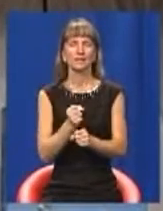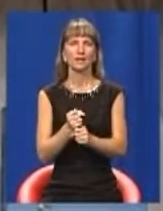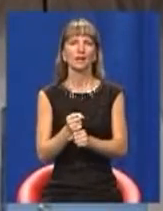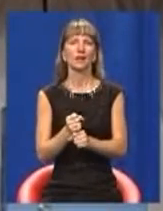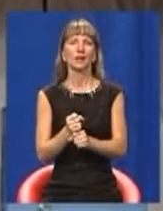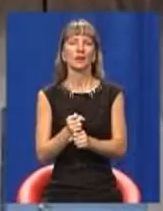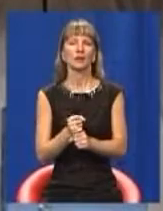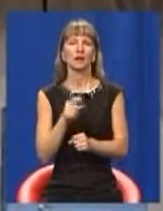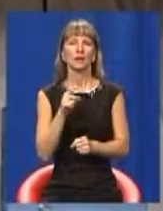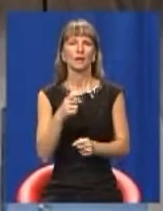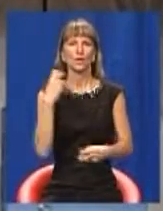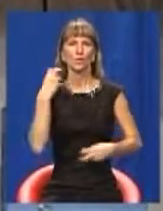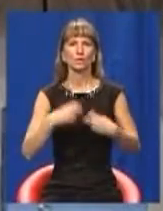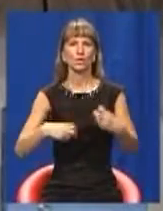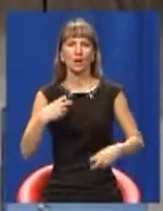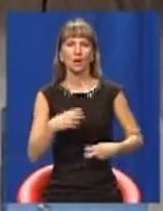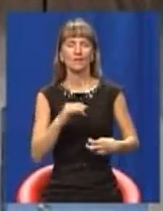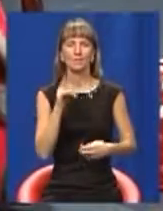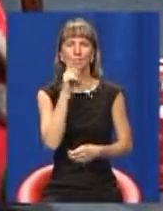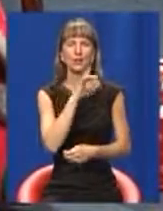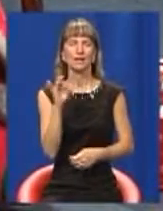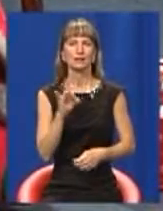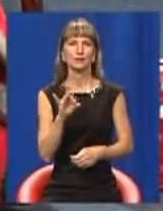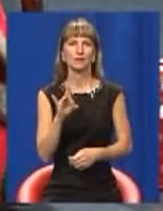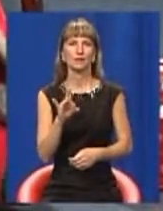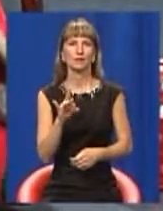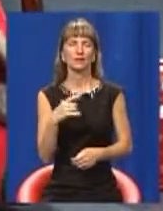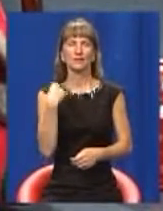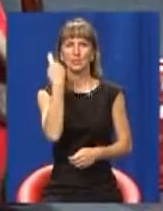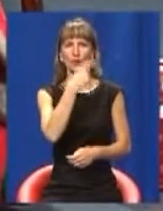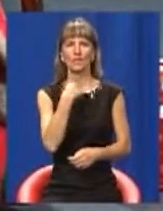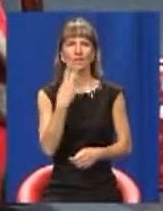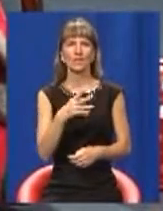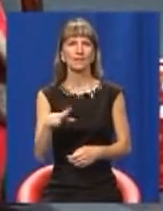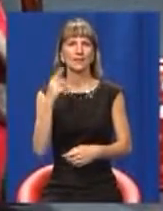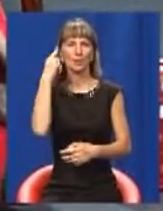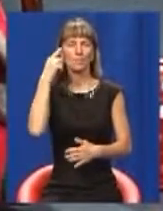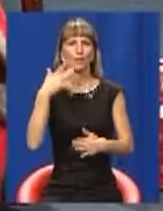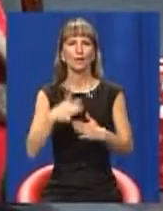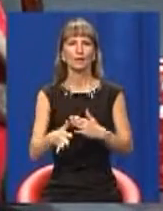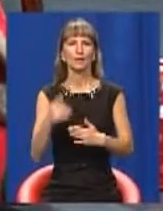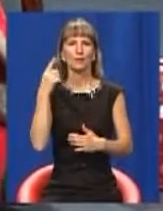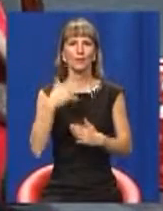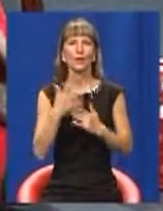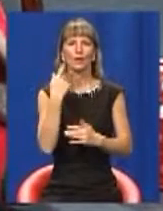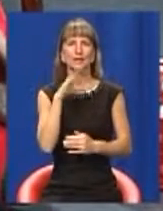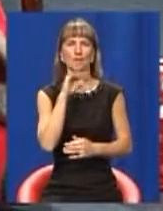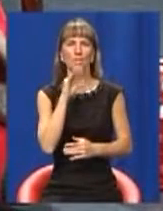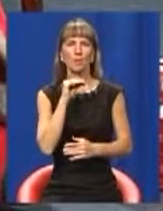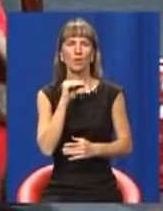она кучерявая и небольшая. Начебто зовнішній вигляд – це зрозуміло. Зрозуміло, коли собаку